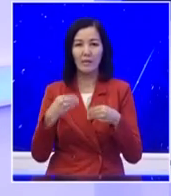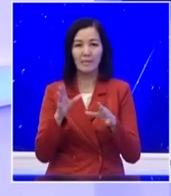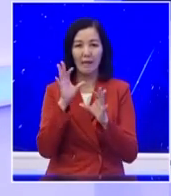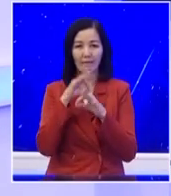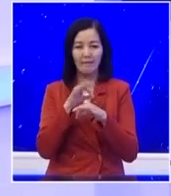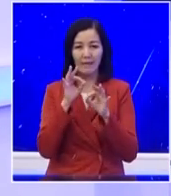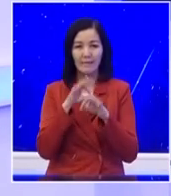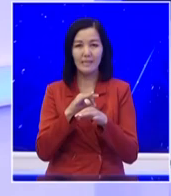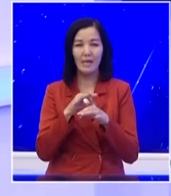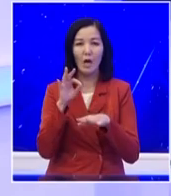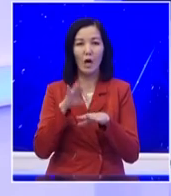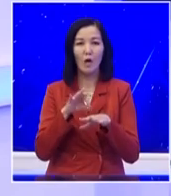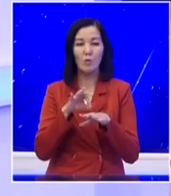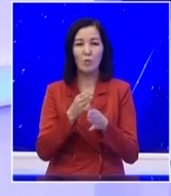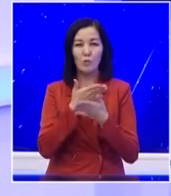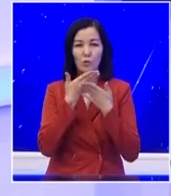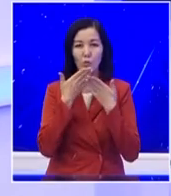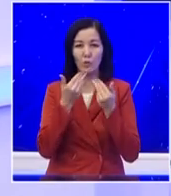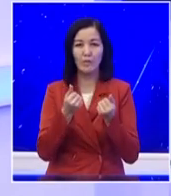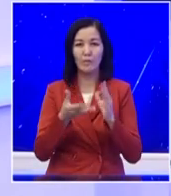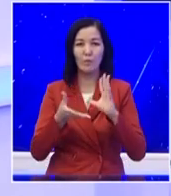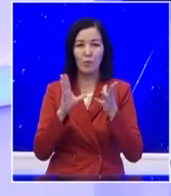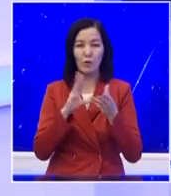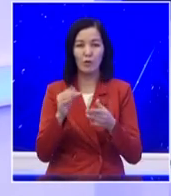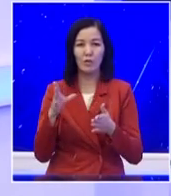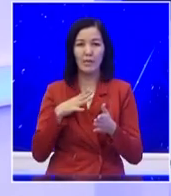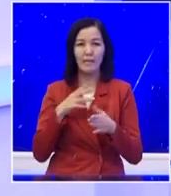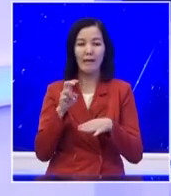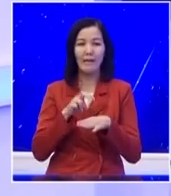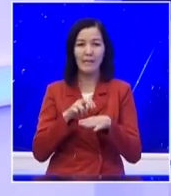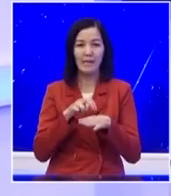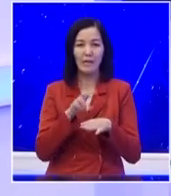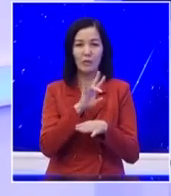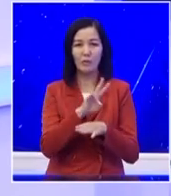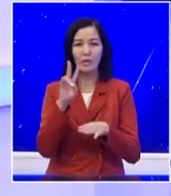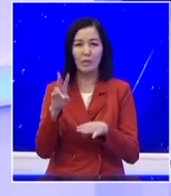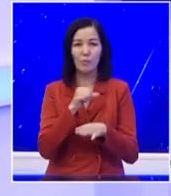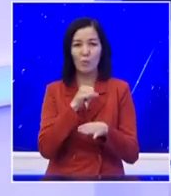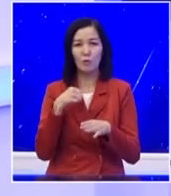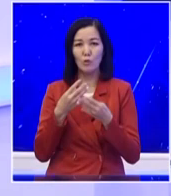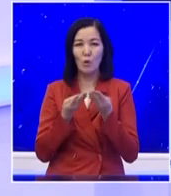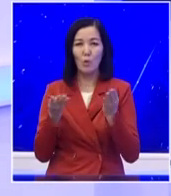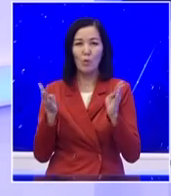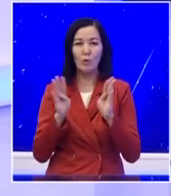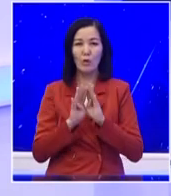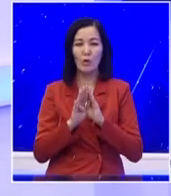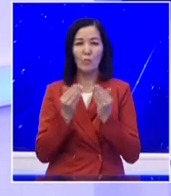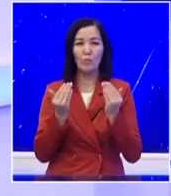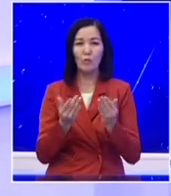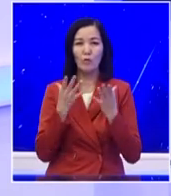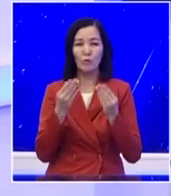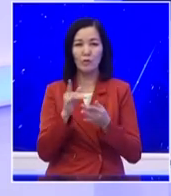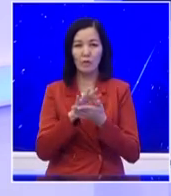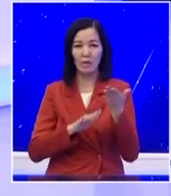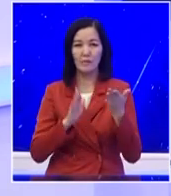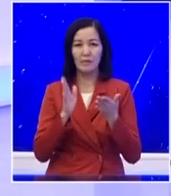нәтиже көрсетті деп жазды Айдос Үкібай. Әйтсе де дәрігерлер кеңесі бойынша Нұрсұлтан Әбішұлы өзін өзі оқшаулау режимін әлі де